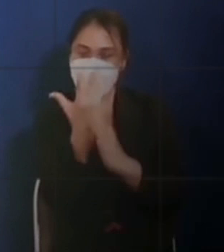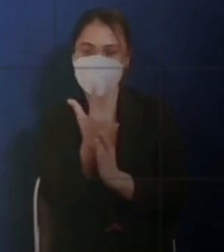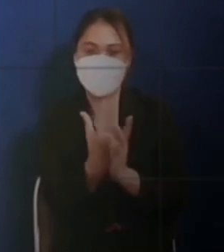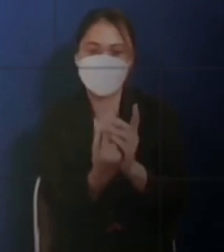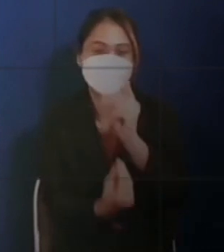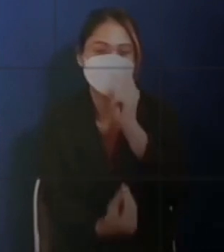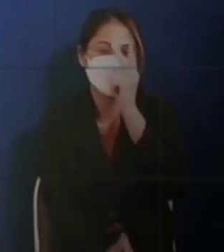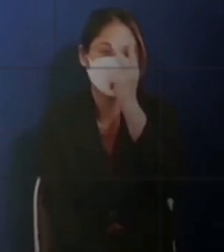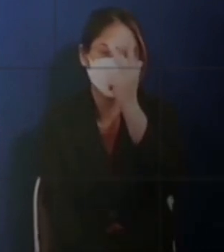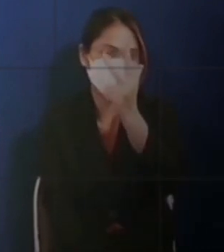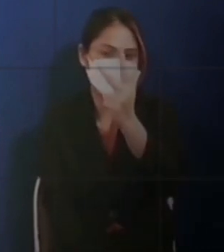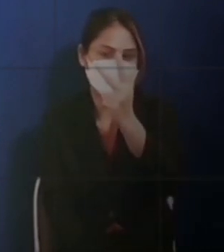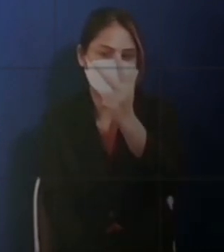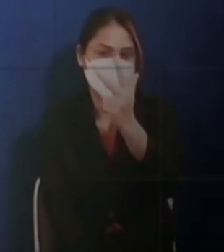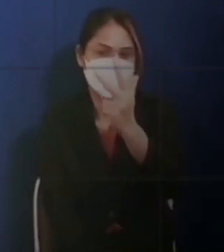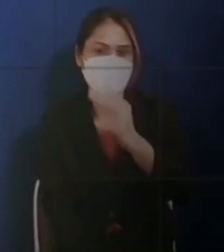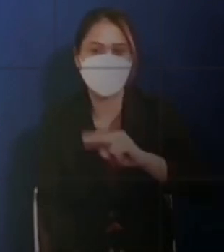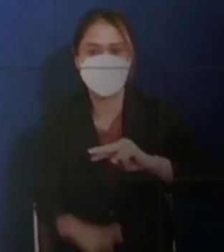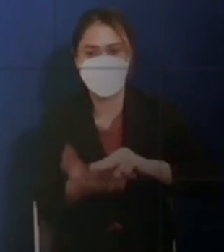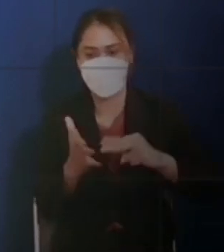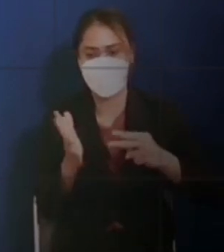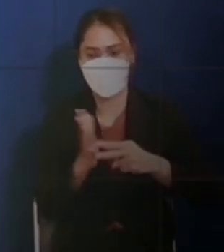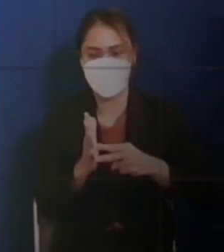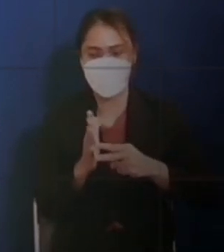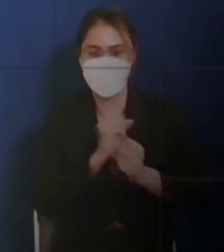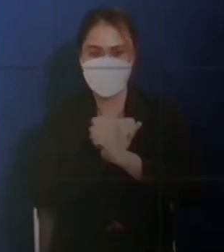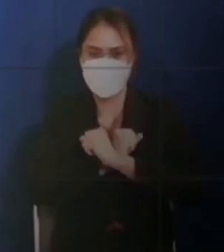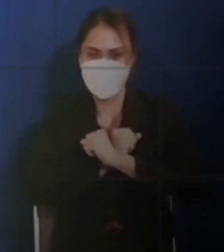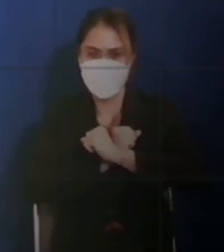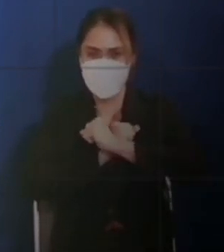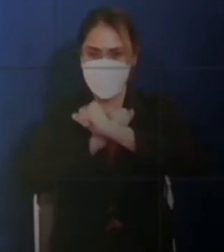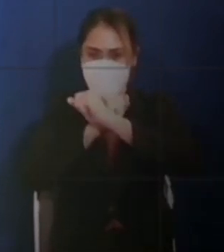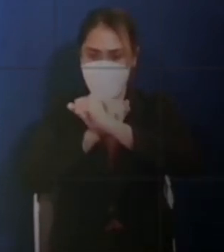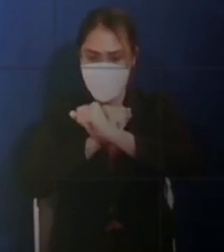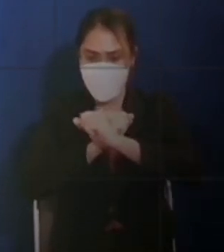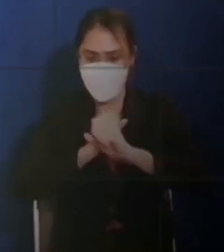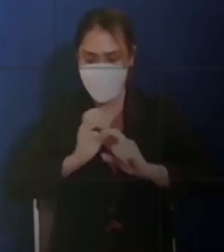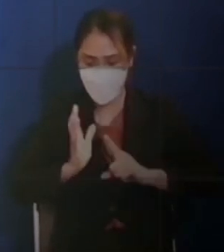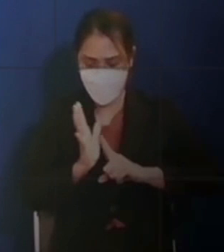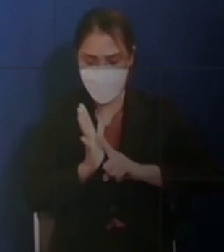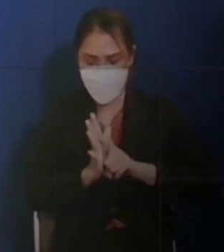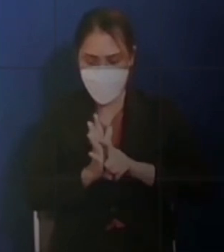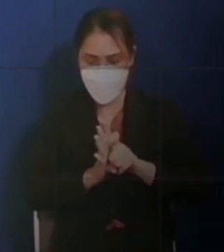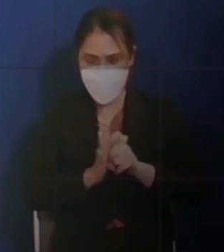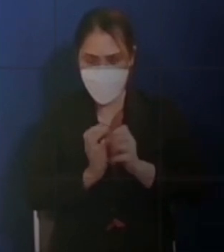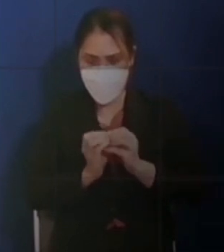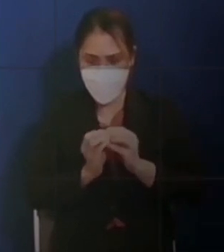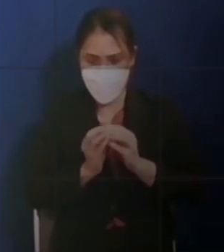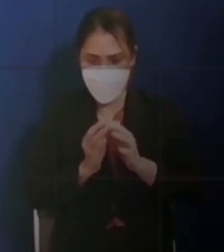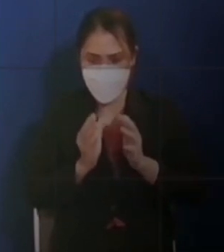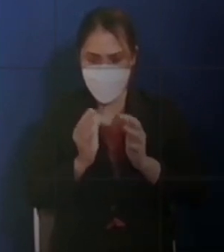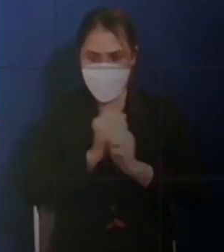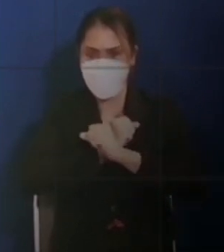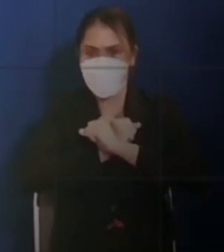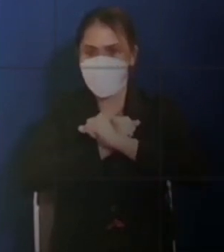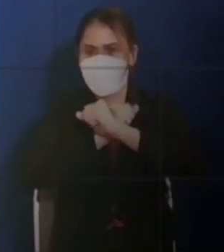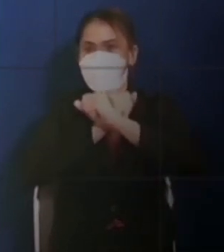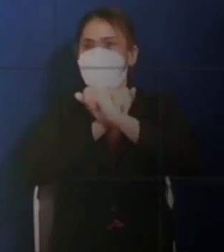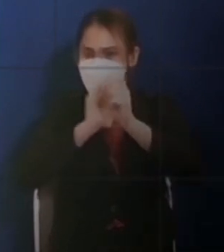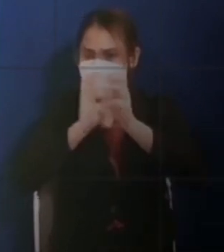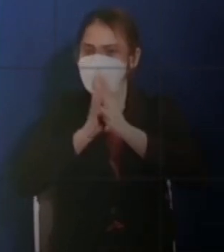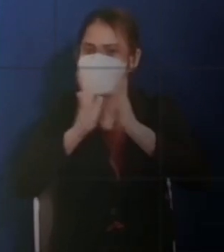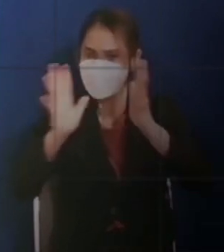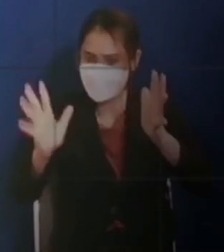ป็นการสร้างภูมิกันที่เร็วนะครับคือภายในเวลา2สัปดาห์หลังจากที่ฉีดเข็มที่2นะครับ